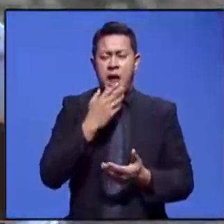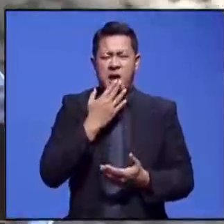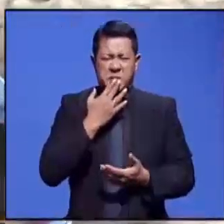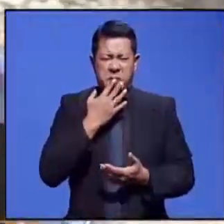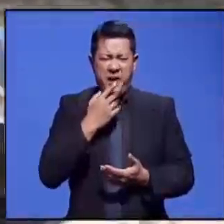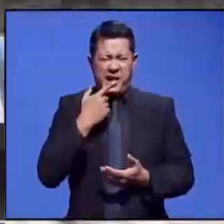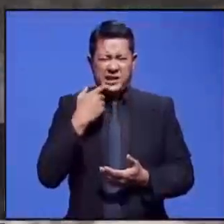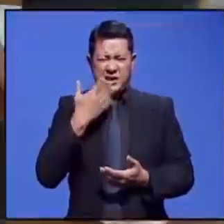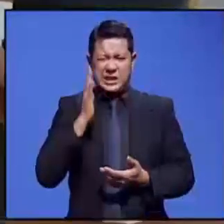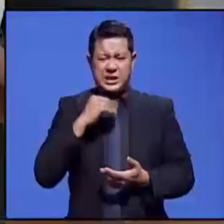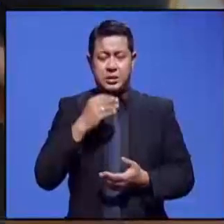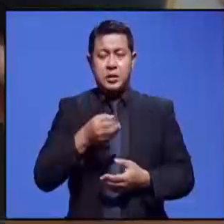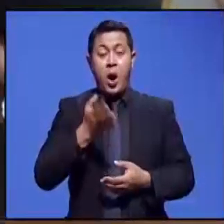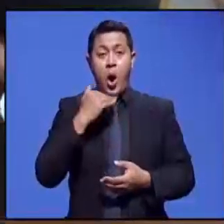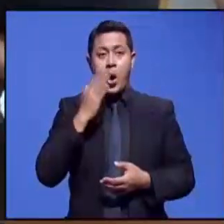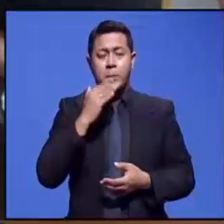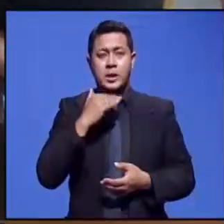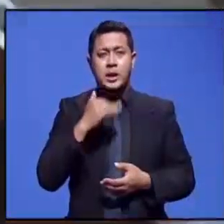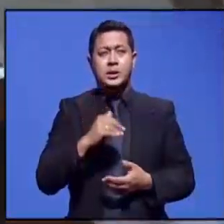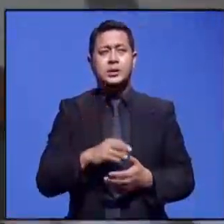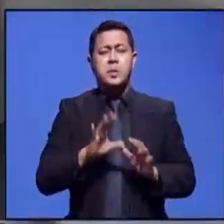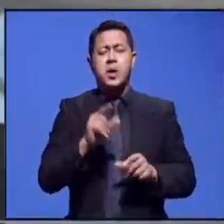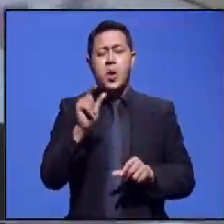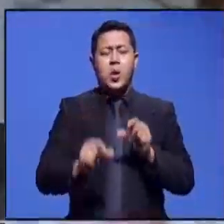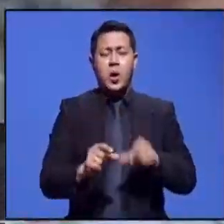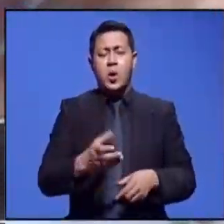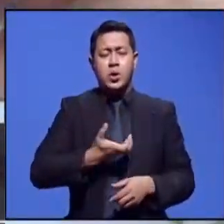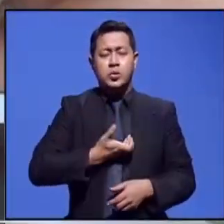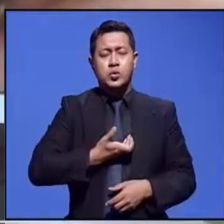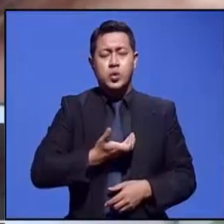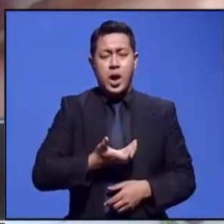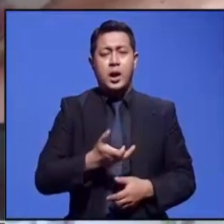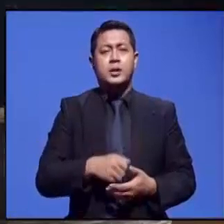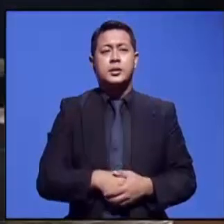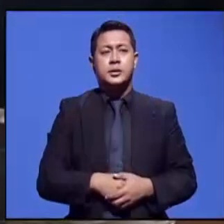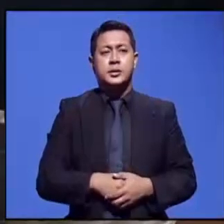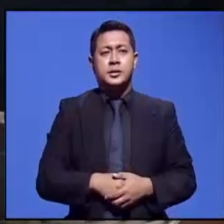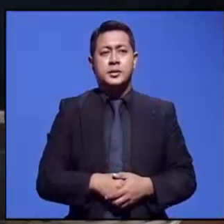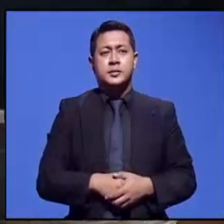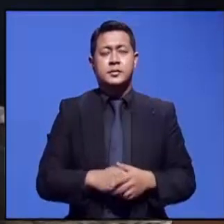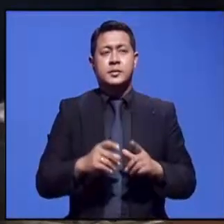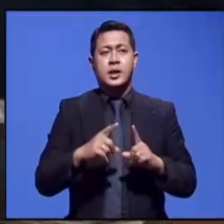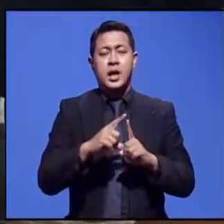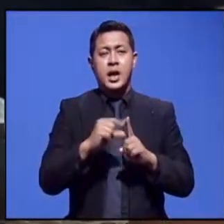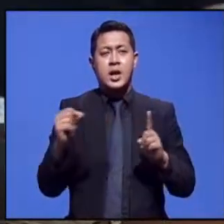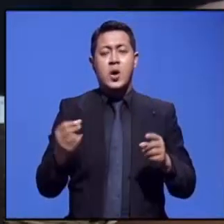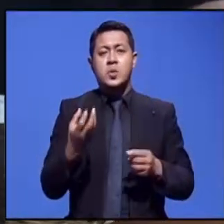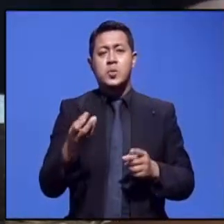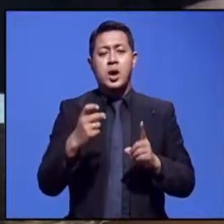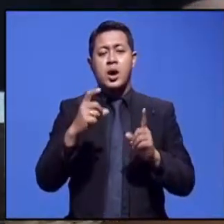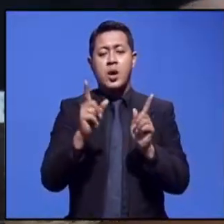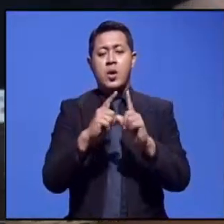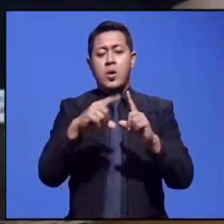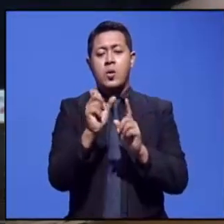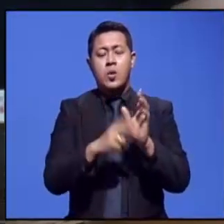asam, asin, dan pedas membuatnya punya banyak penggemar. Uniknya, rasa asamnya datang dari daun buah wadung yang hanya